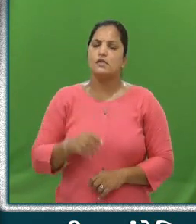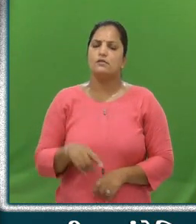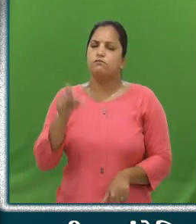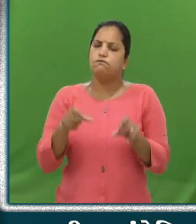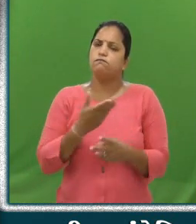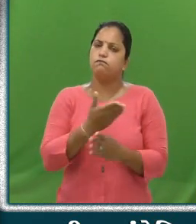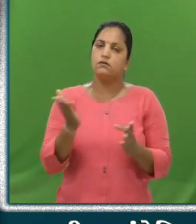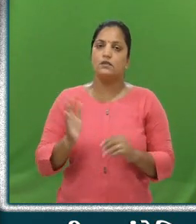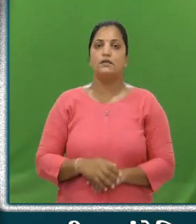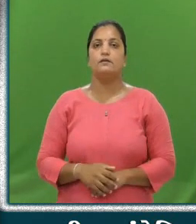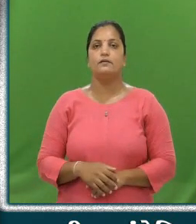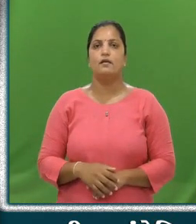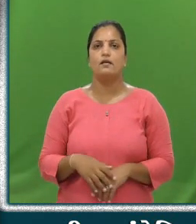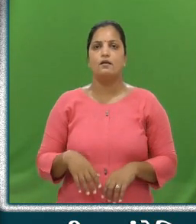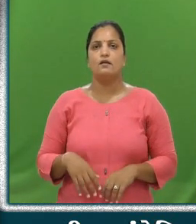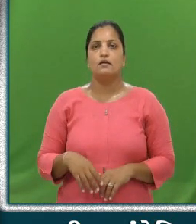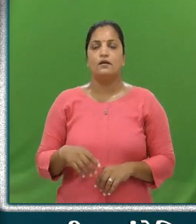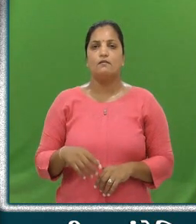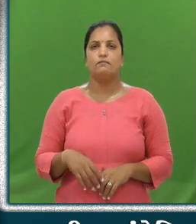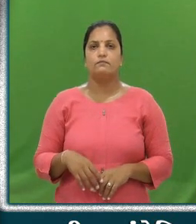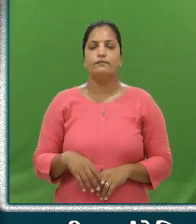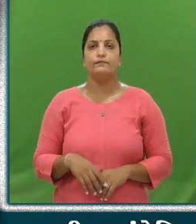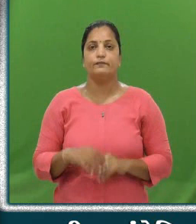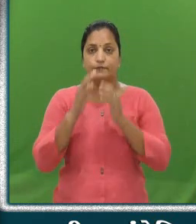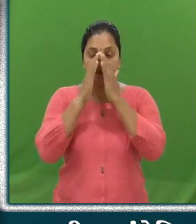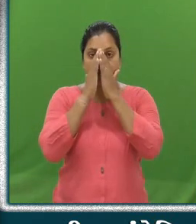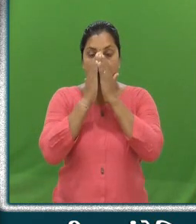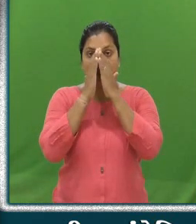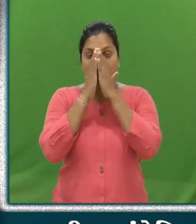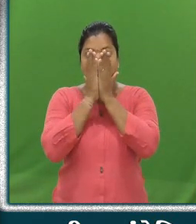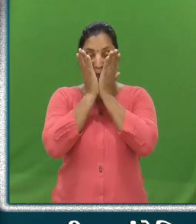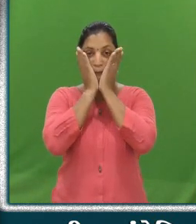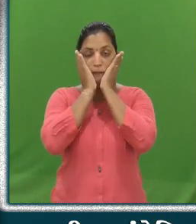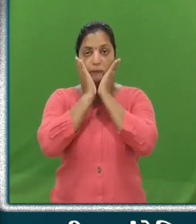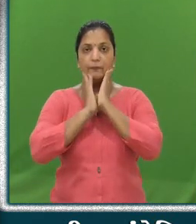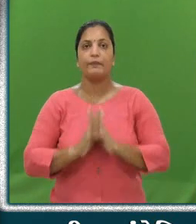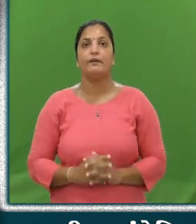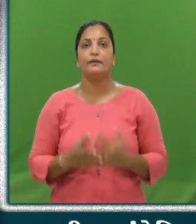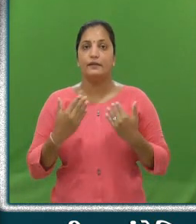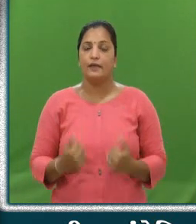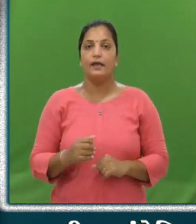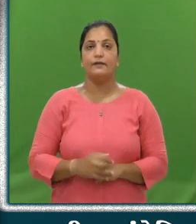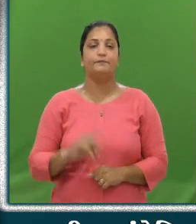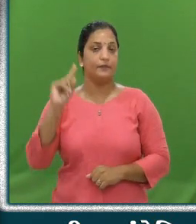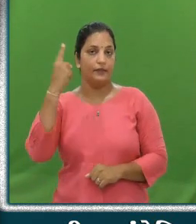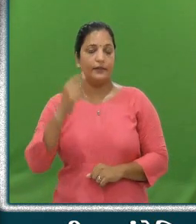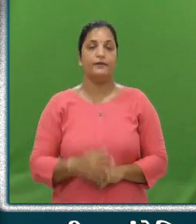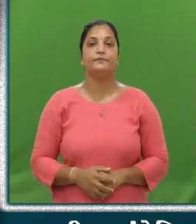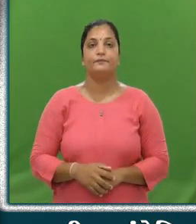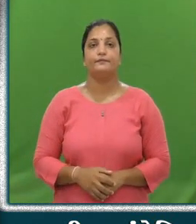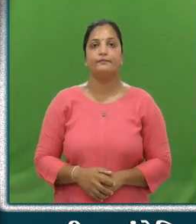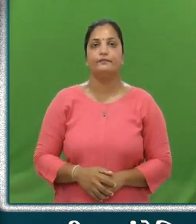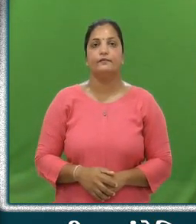જુદા જુદા લક્ષણો જોવા મળે છે અને આ લક્ષણો કઈ રીતે અભિવ્યક્ત થાય છે તો એની વાત આપણે